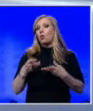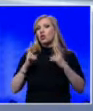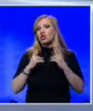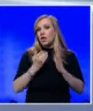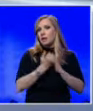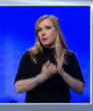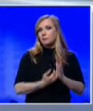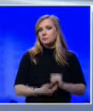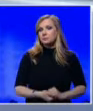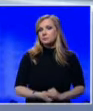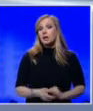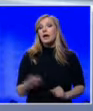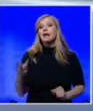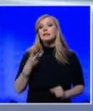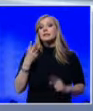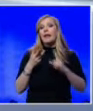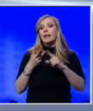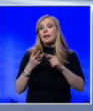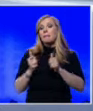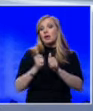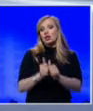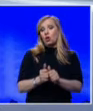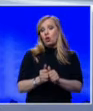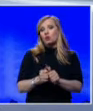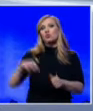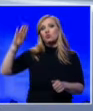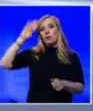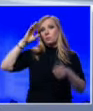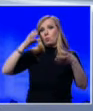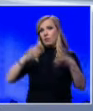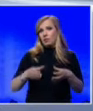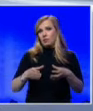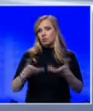Третия партньор, държавата, в лицето на служебното правителство,